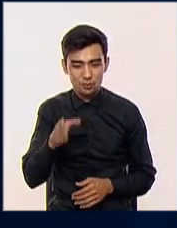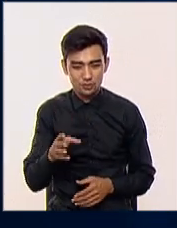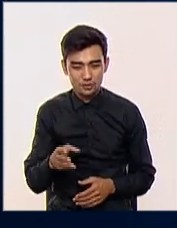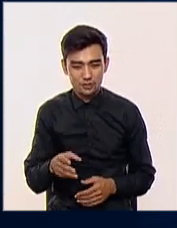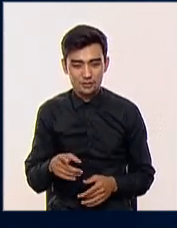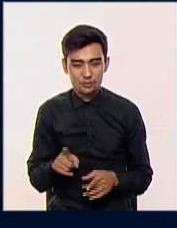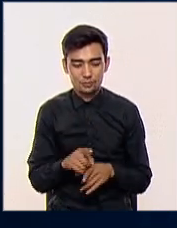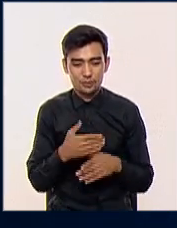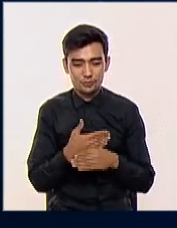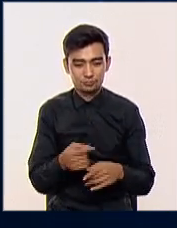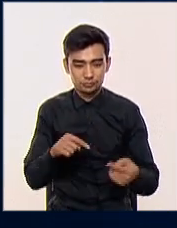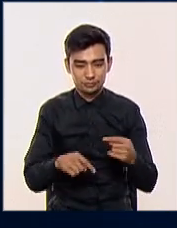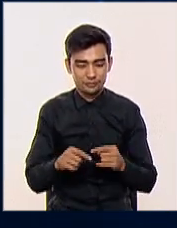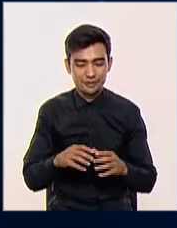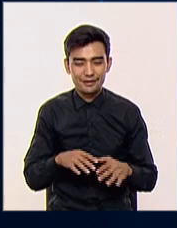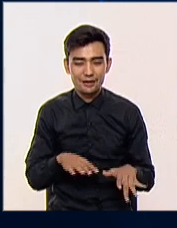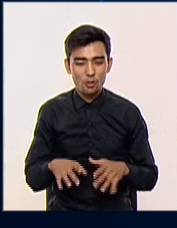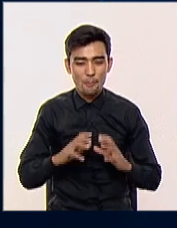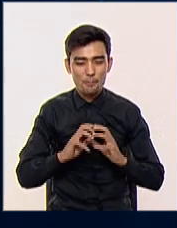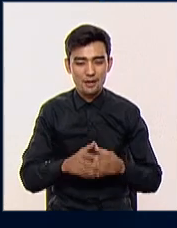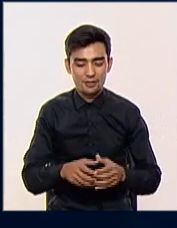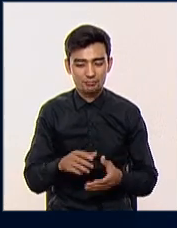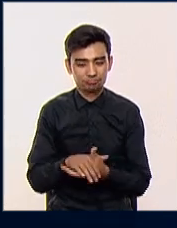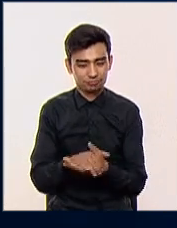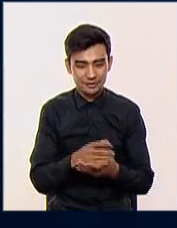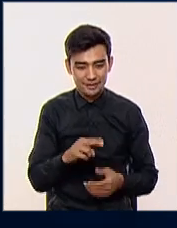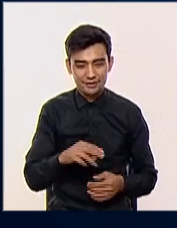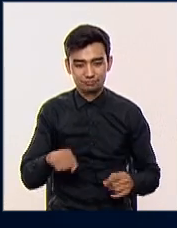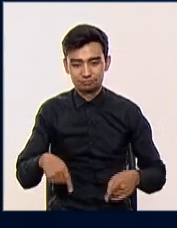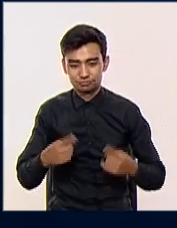вклад в дело мира, стабильности, процветания,